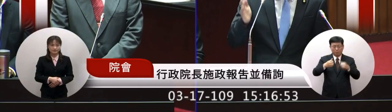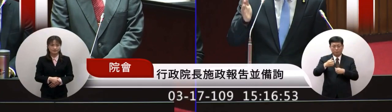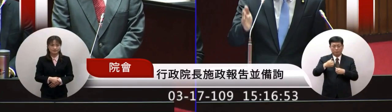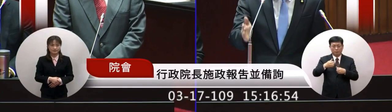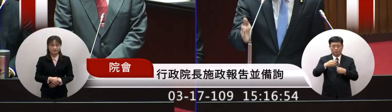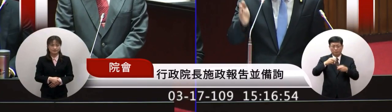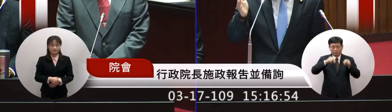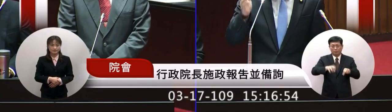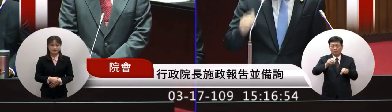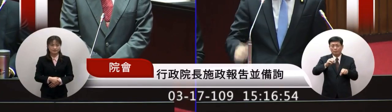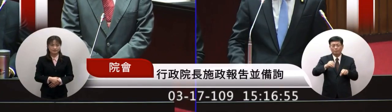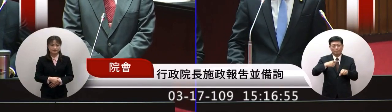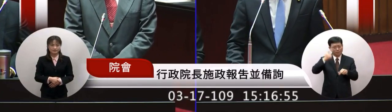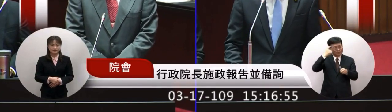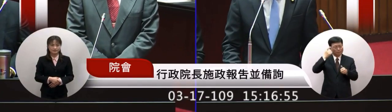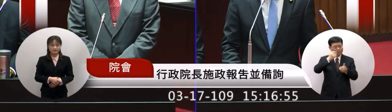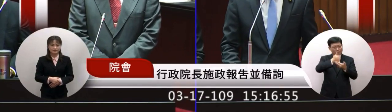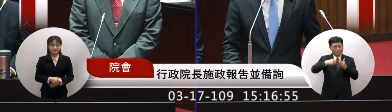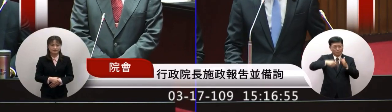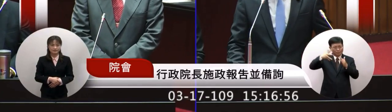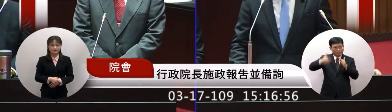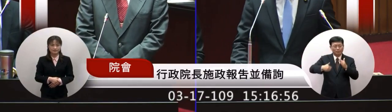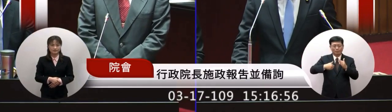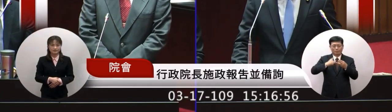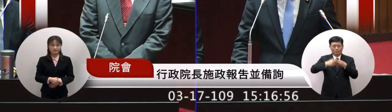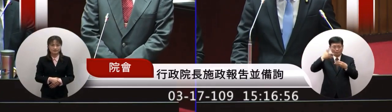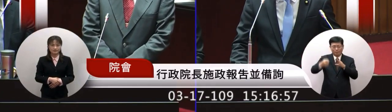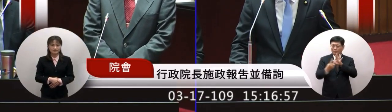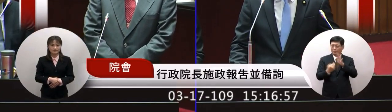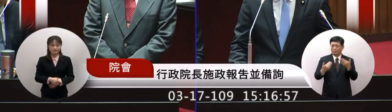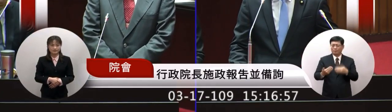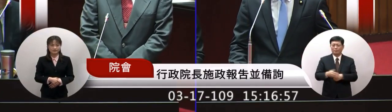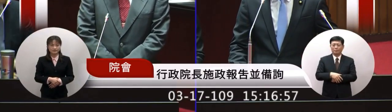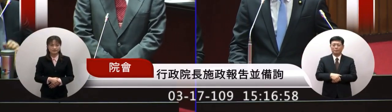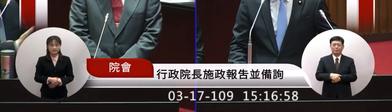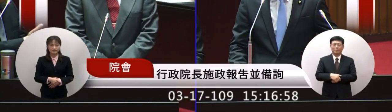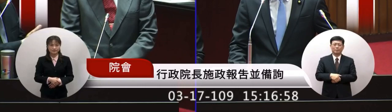个地方我想请院长、请主委跟国人做一个清楚的说明。